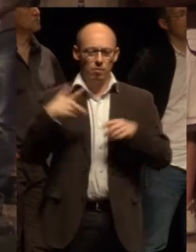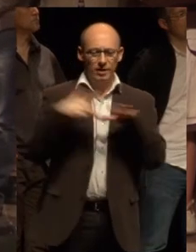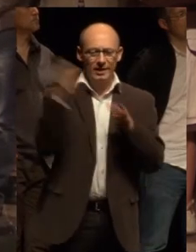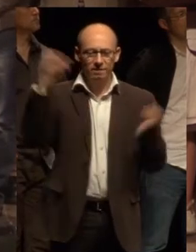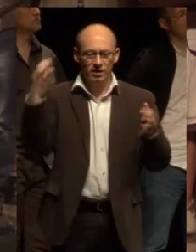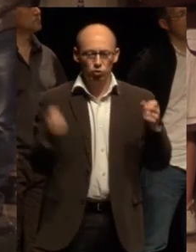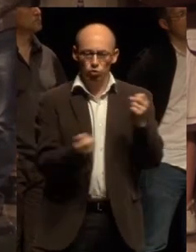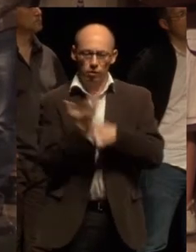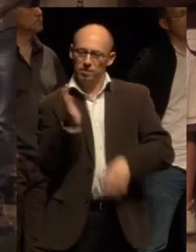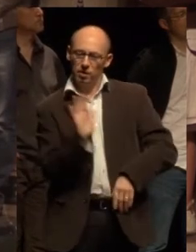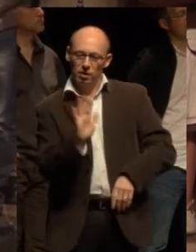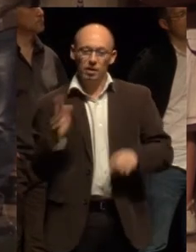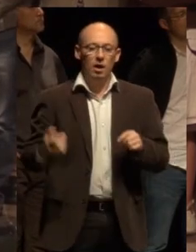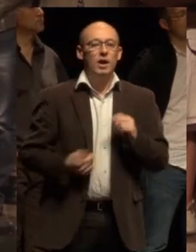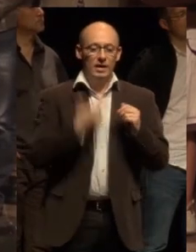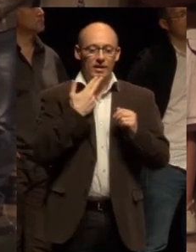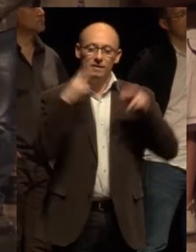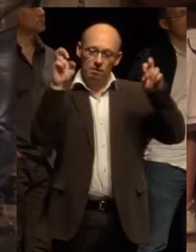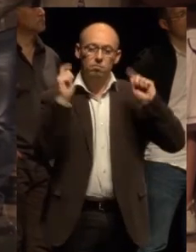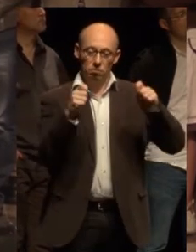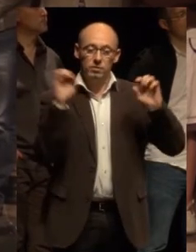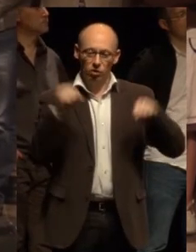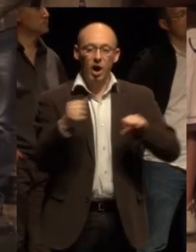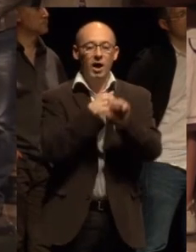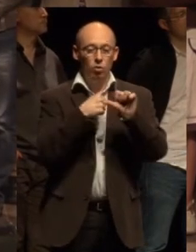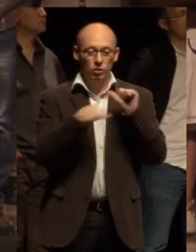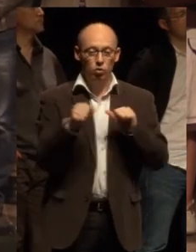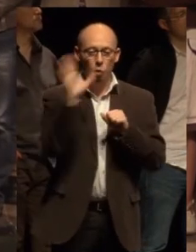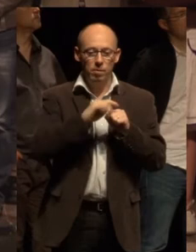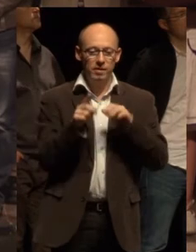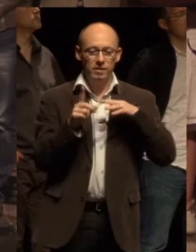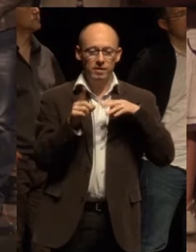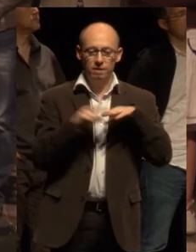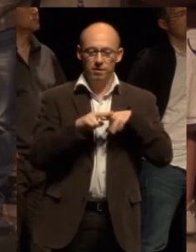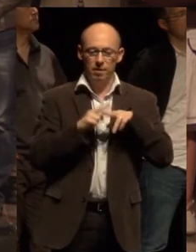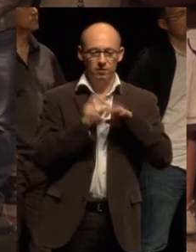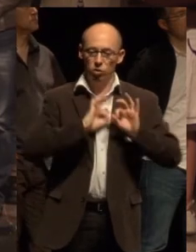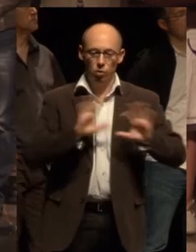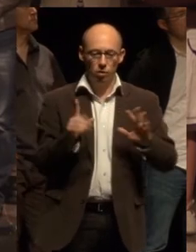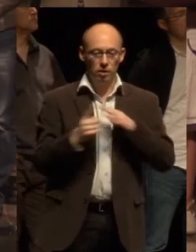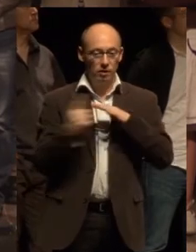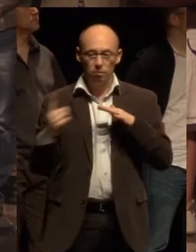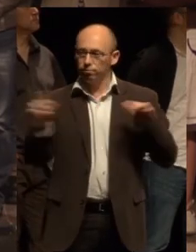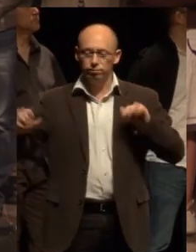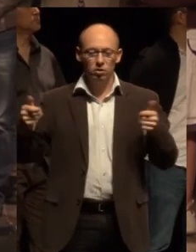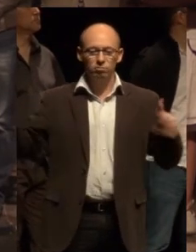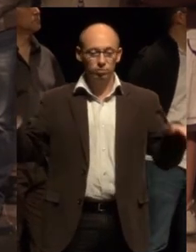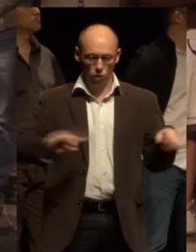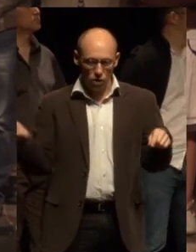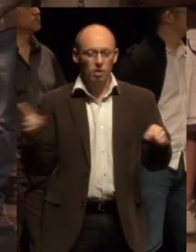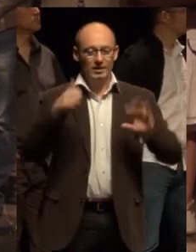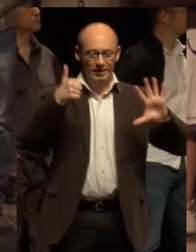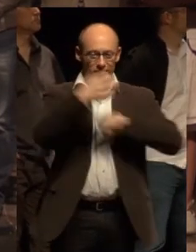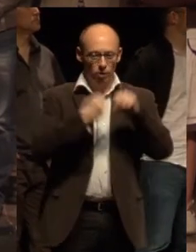ce qualificatif à condition que personne ne soit laissé sur le bord de la route. Nous avons 6 ans pour travailler ensemble, pour trouver des